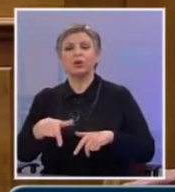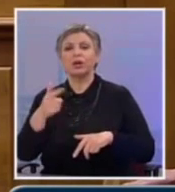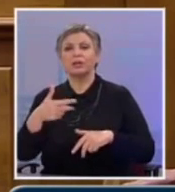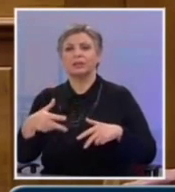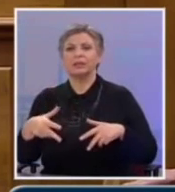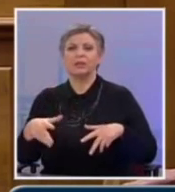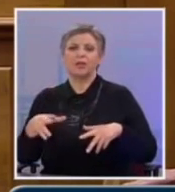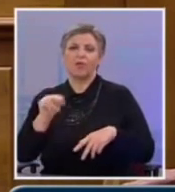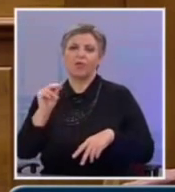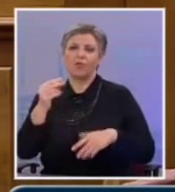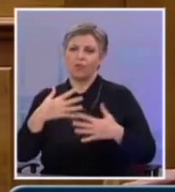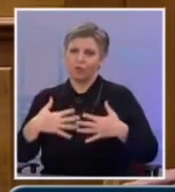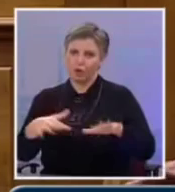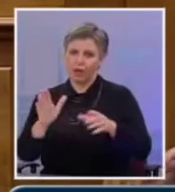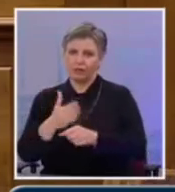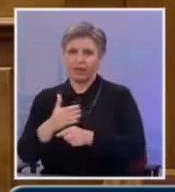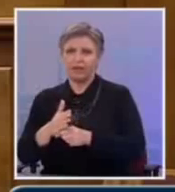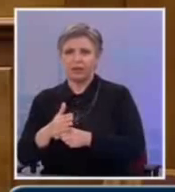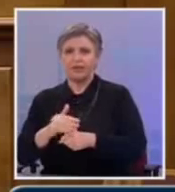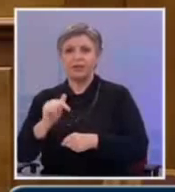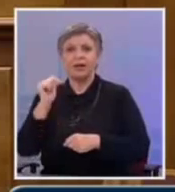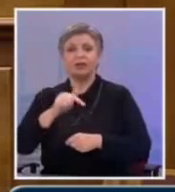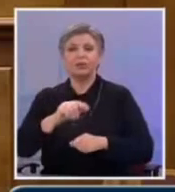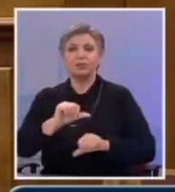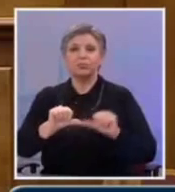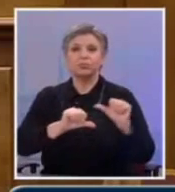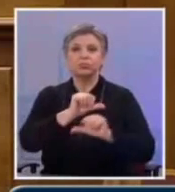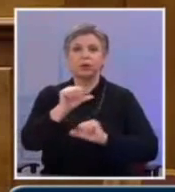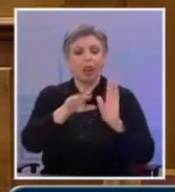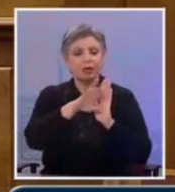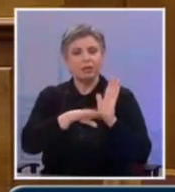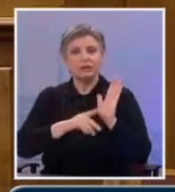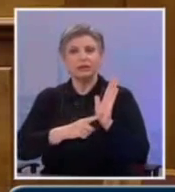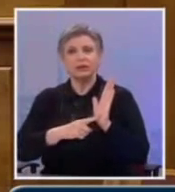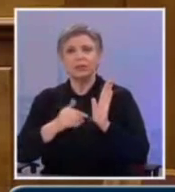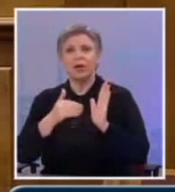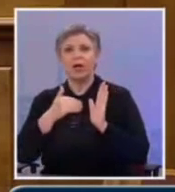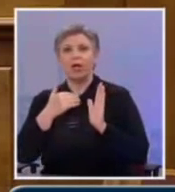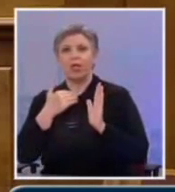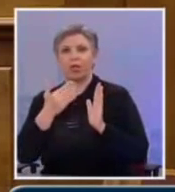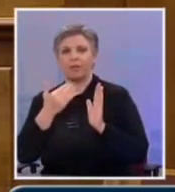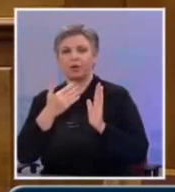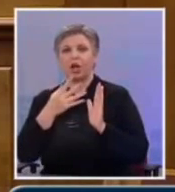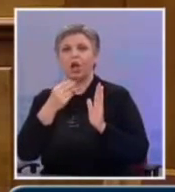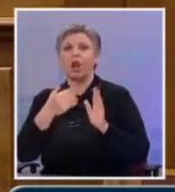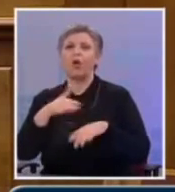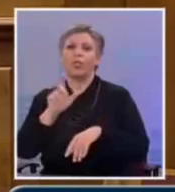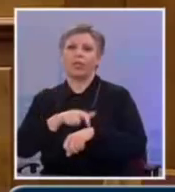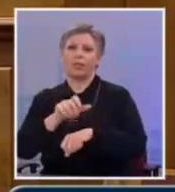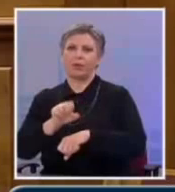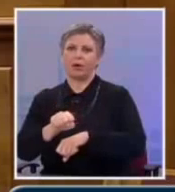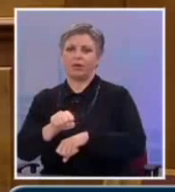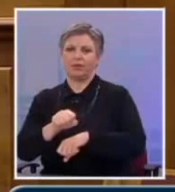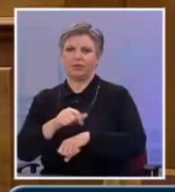πρόταση για την αναθεώρηση του συντάγματος. Είναι προφανές ότι αυτό είναι το προτελευταίο επιχείρημα